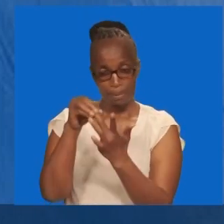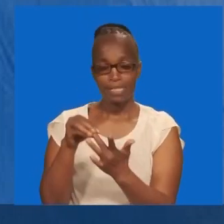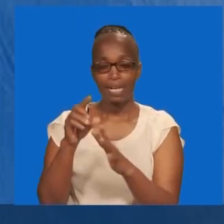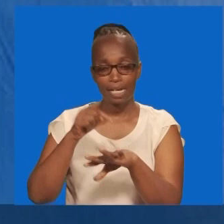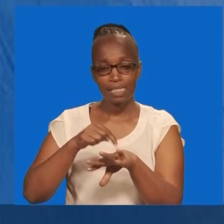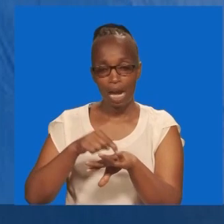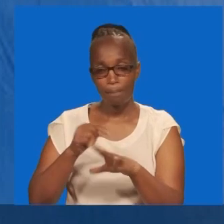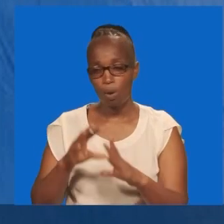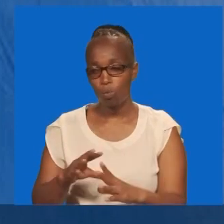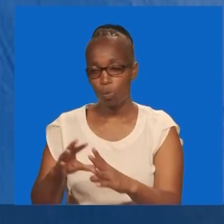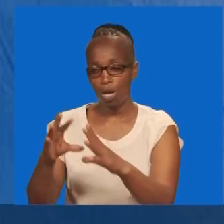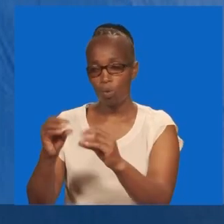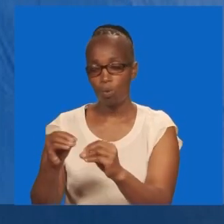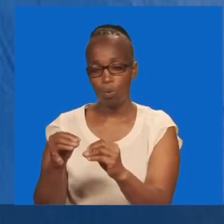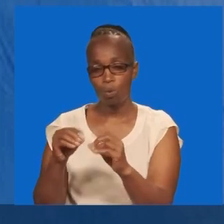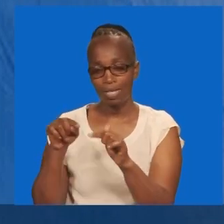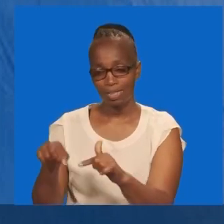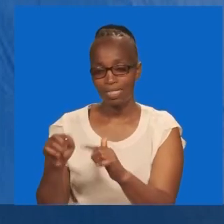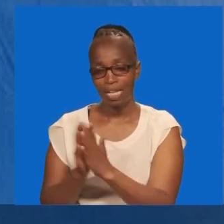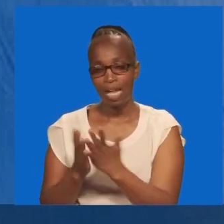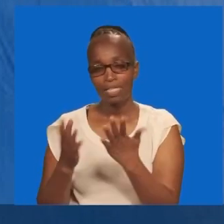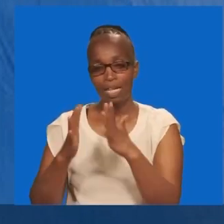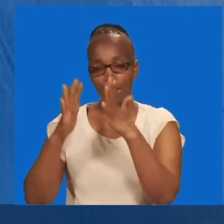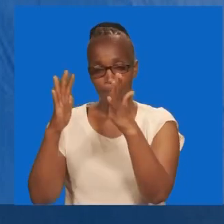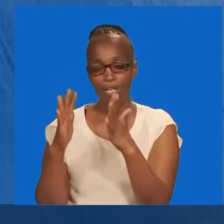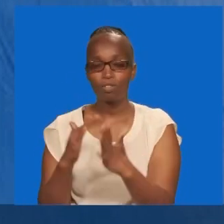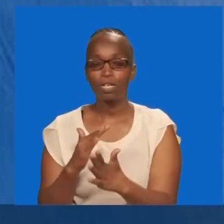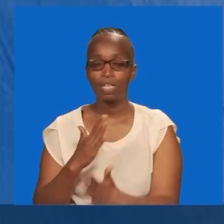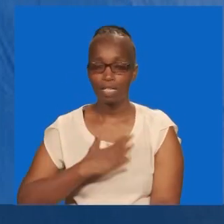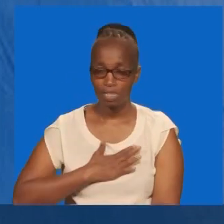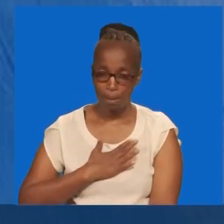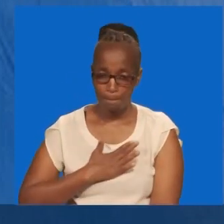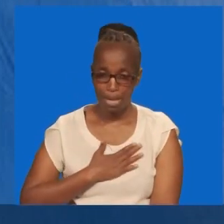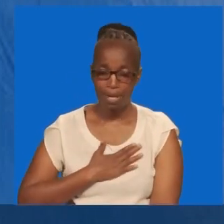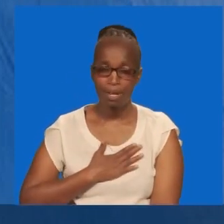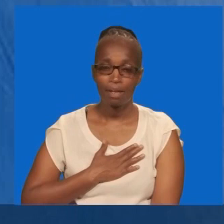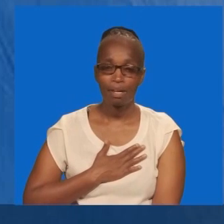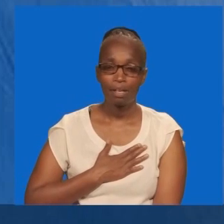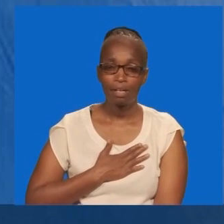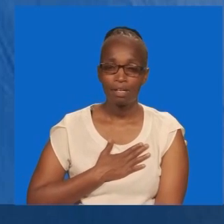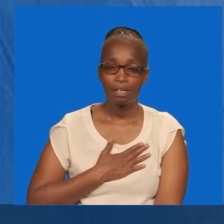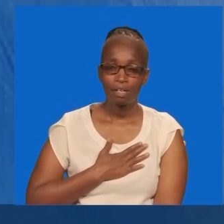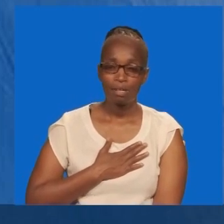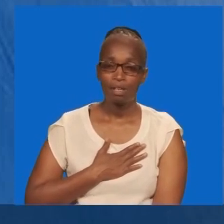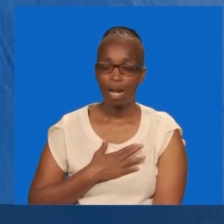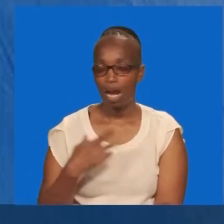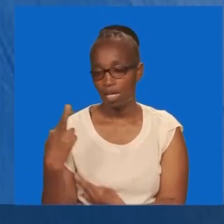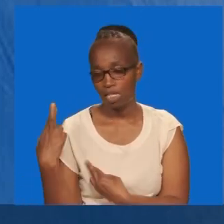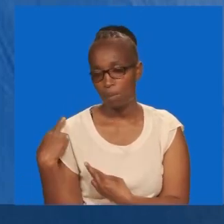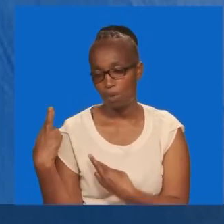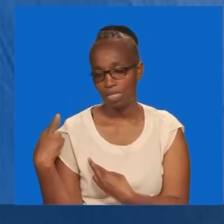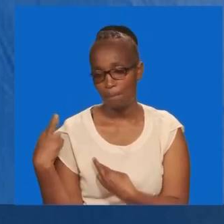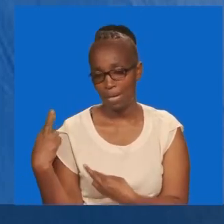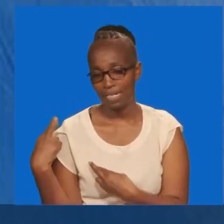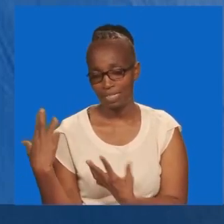hasa tunapoelekea msimu huu wa Krismasi, tujue ya kwamba ni jambo langu ama